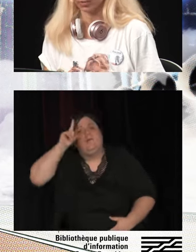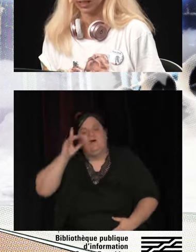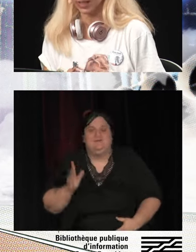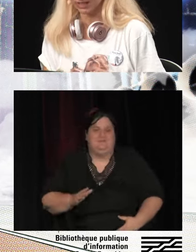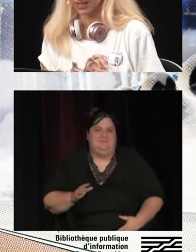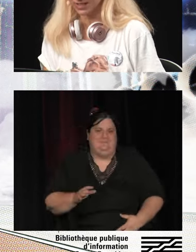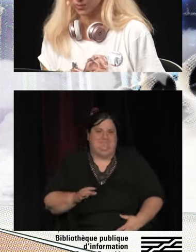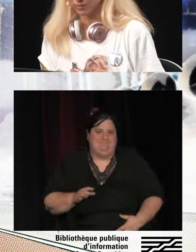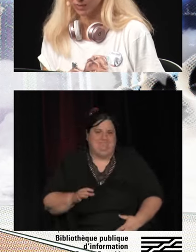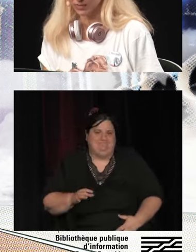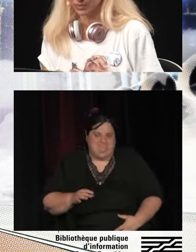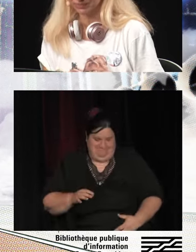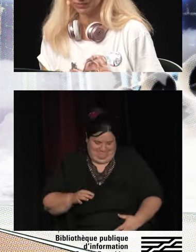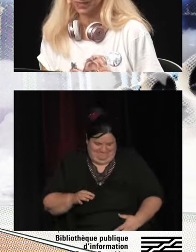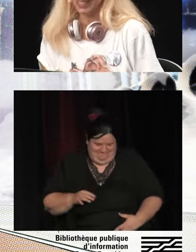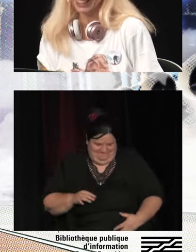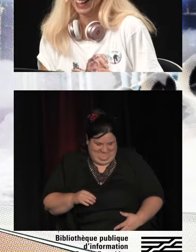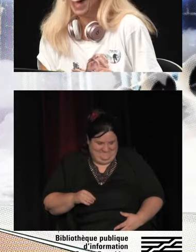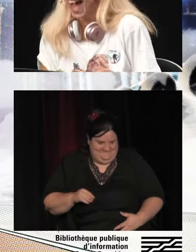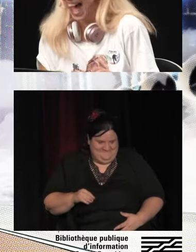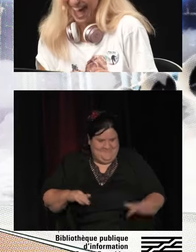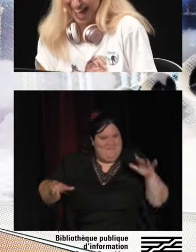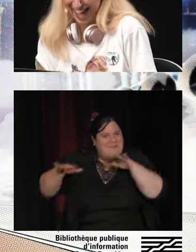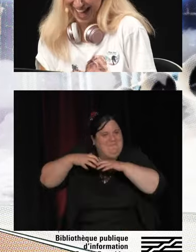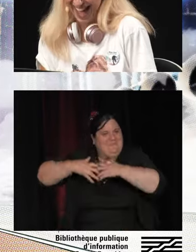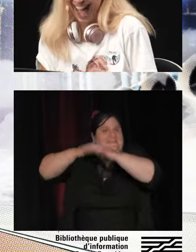l'ambiance ! Voilà, allez, c'est tout pour moi. Bisous.